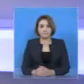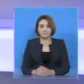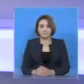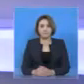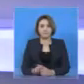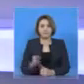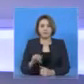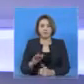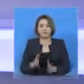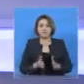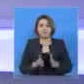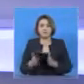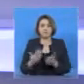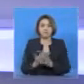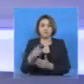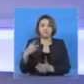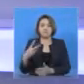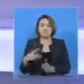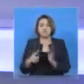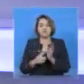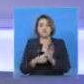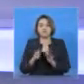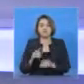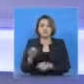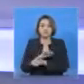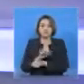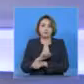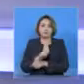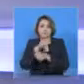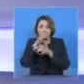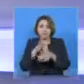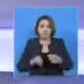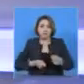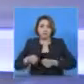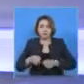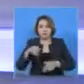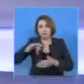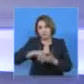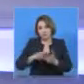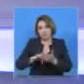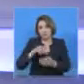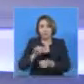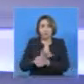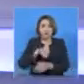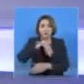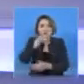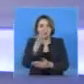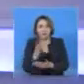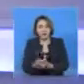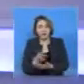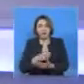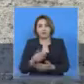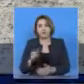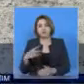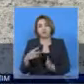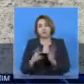Покровка жаңажол бағытында 27 жастағы жүргізуші рульге ие бола алмай қалды. Ойыққа түсіп көлік аударылған. Салдарынан жүргізуші мен